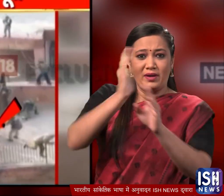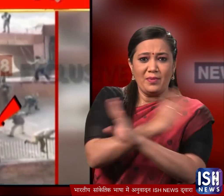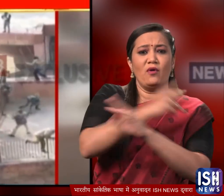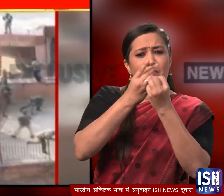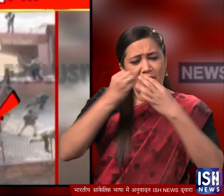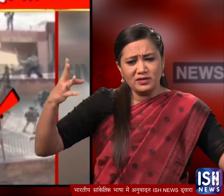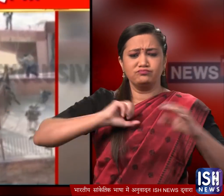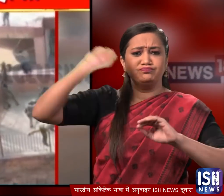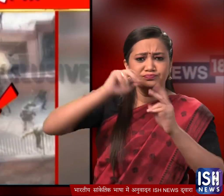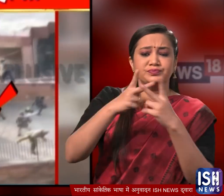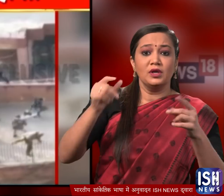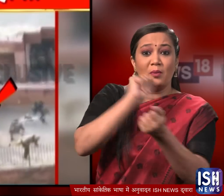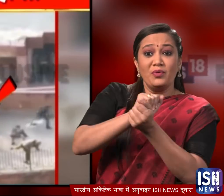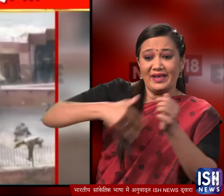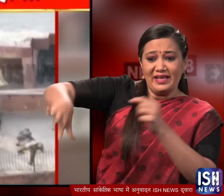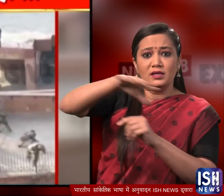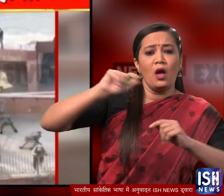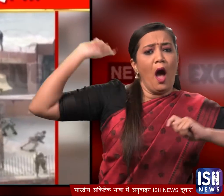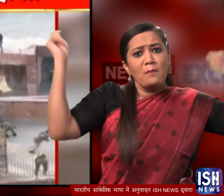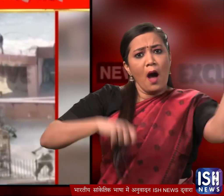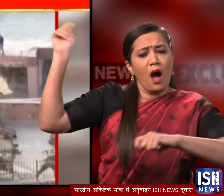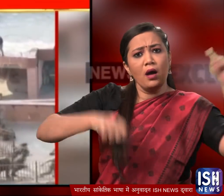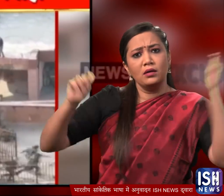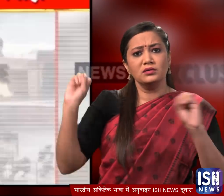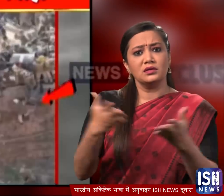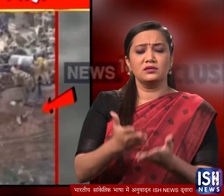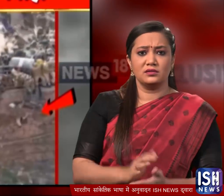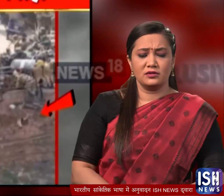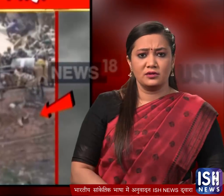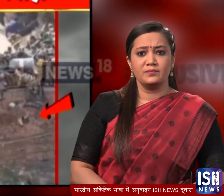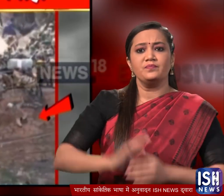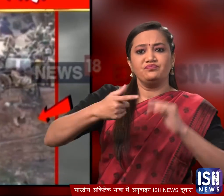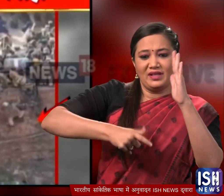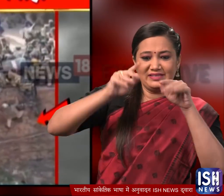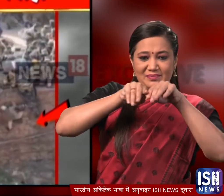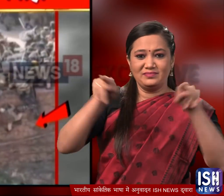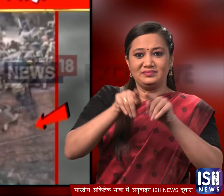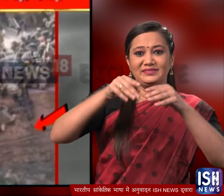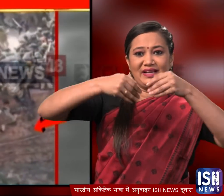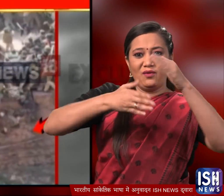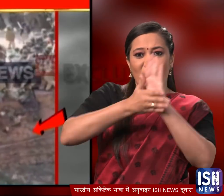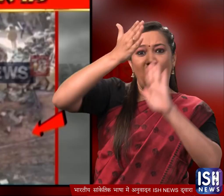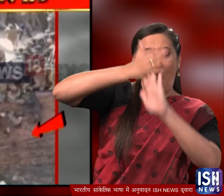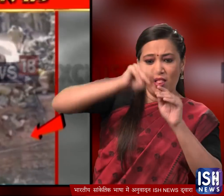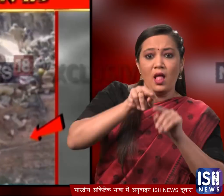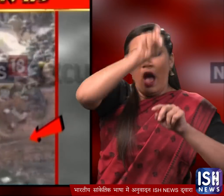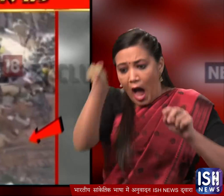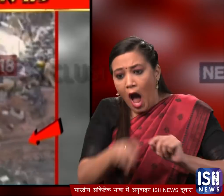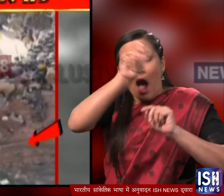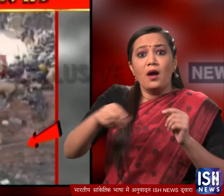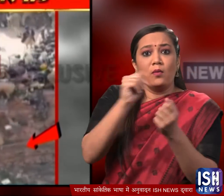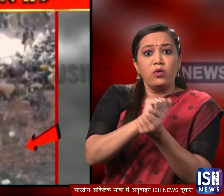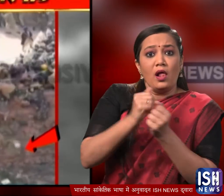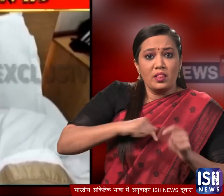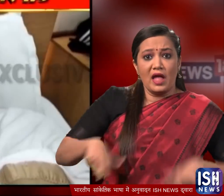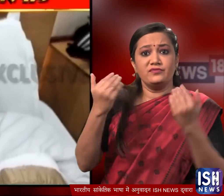कई प्रदर्शनकारी वहां तैनात पुलिस कर्मियों को मारने पर उतारू हो गए थे, जिसके बाद एक ऊंची दीवार से कूदकर कई पुलिस वालों ने अपनी